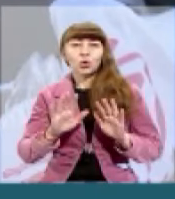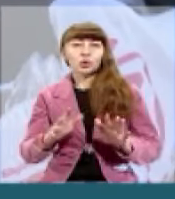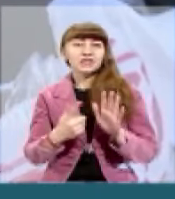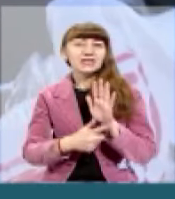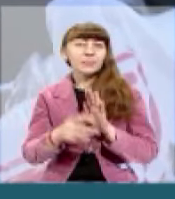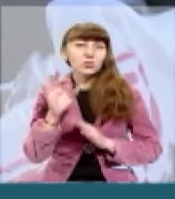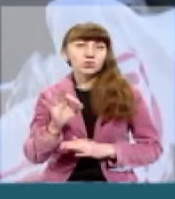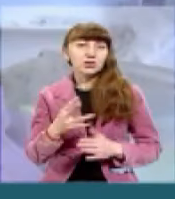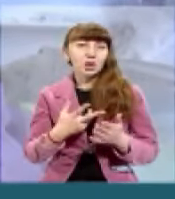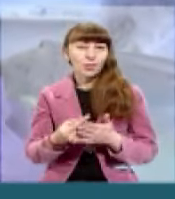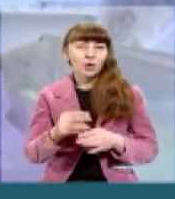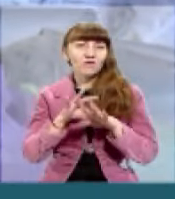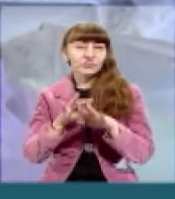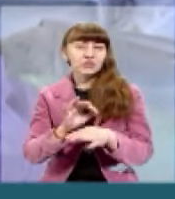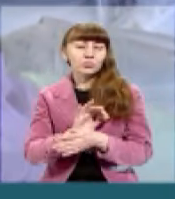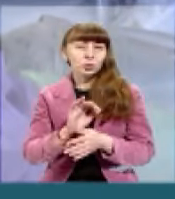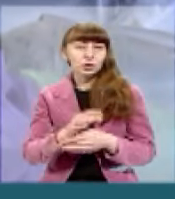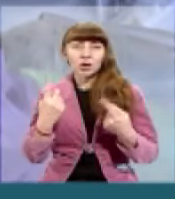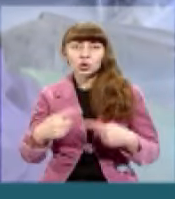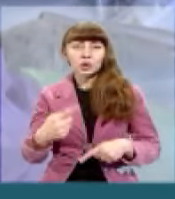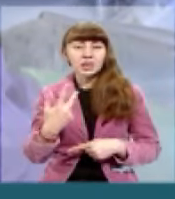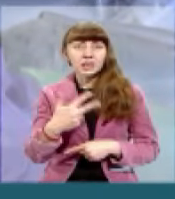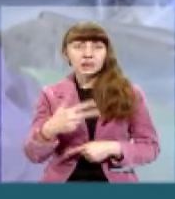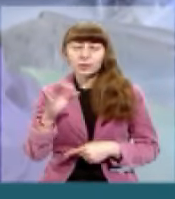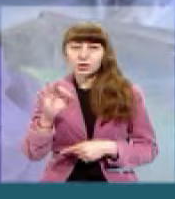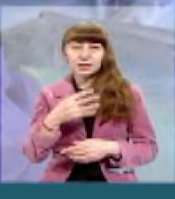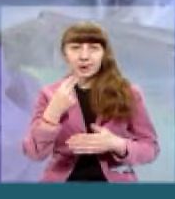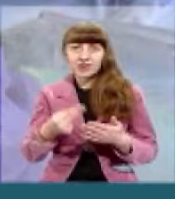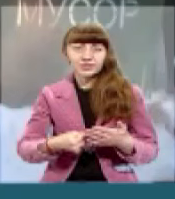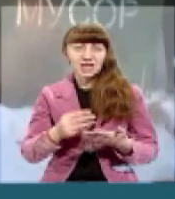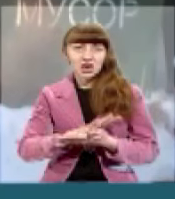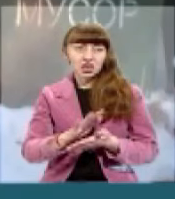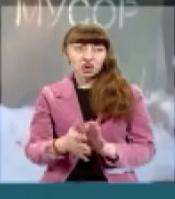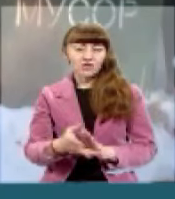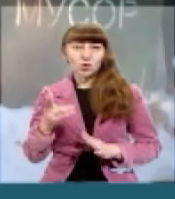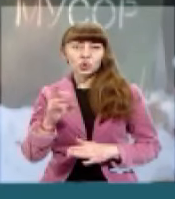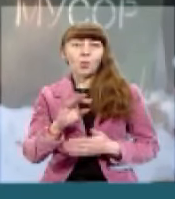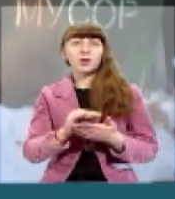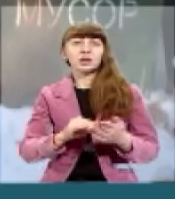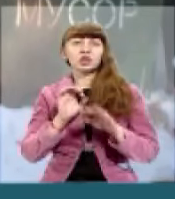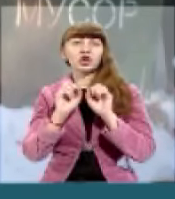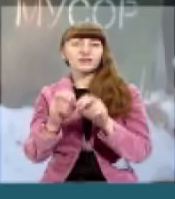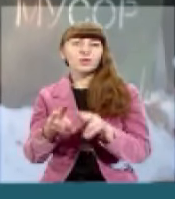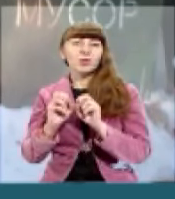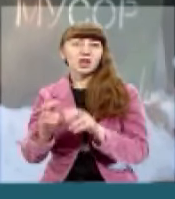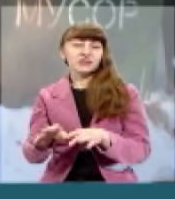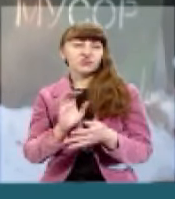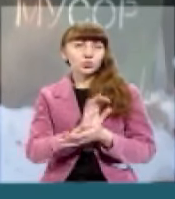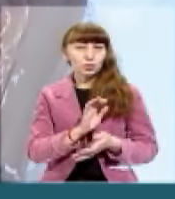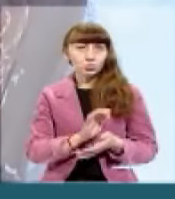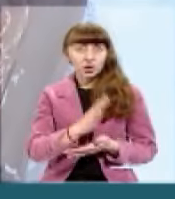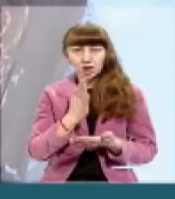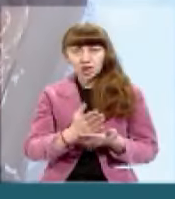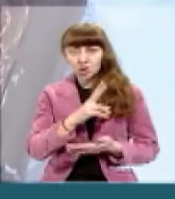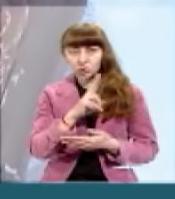70% оплачивают за услугу вывоза. Остальные 30% не заключили договор, но при этом продолжают выбрасывать отходы. Есть и